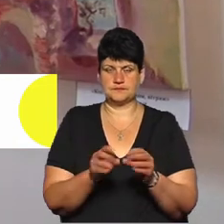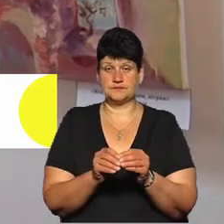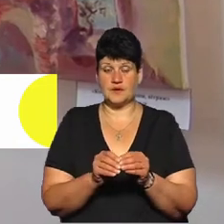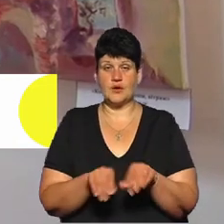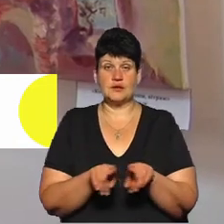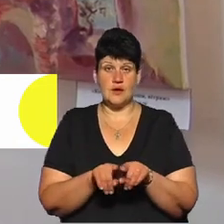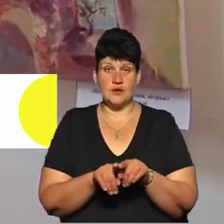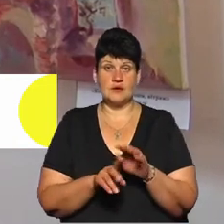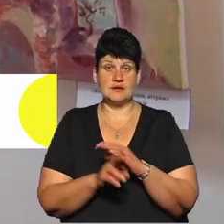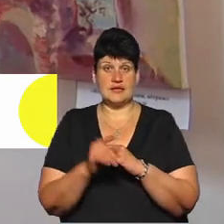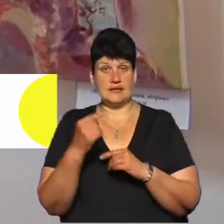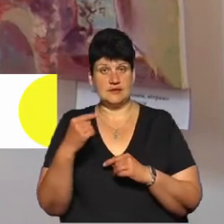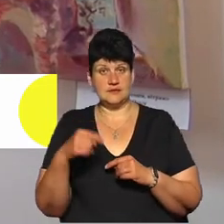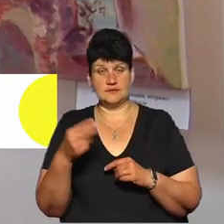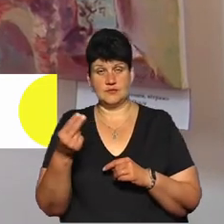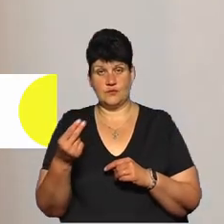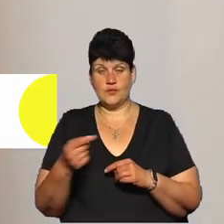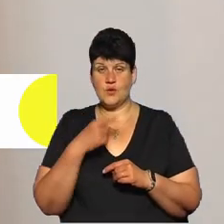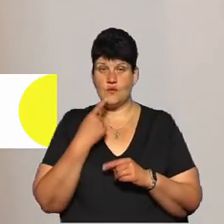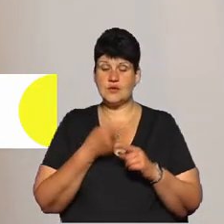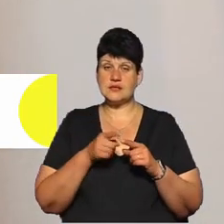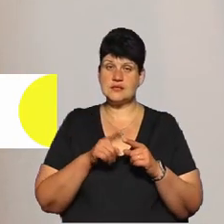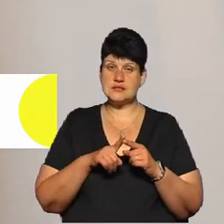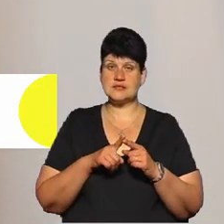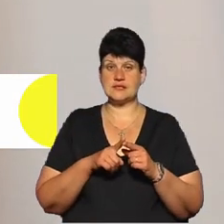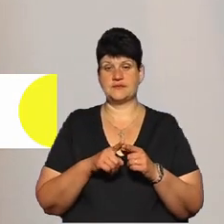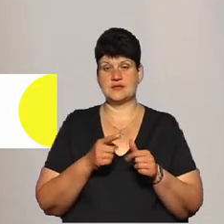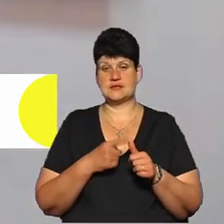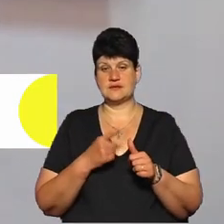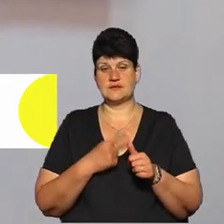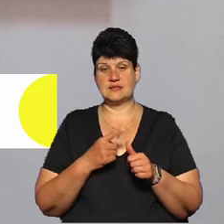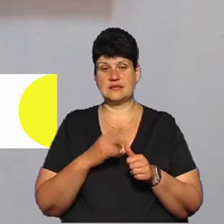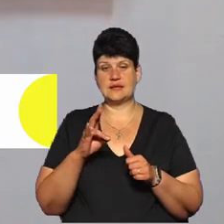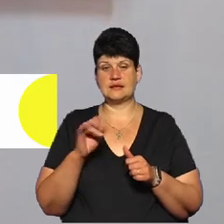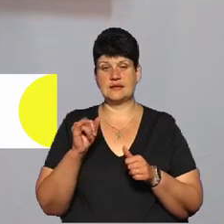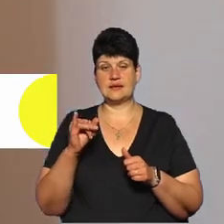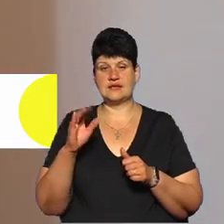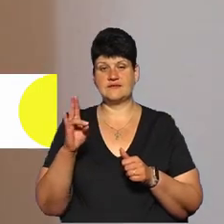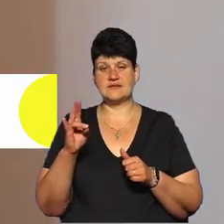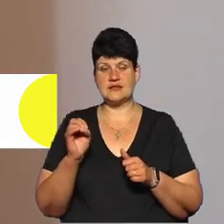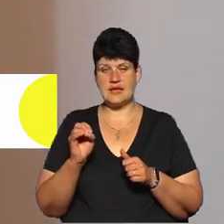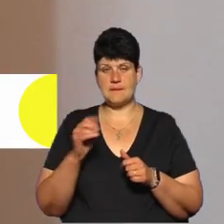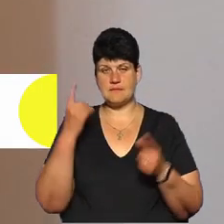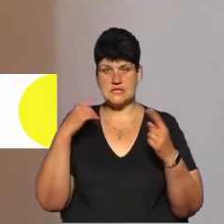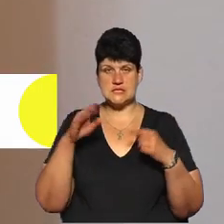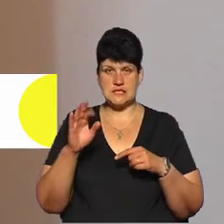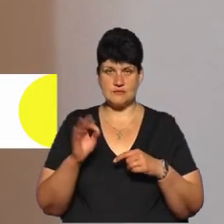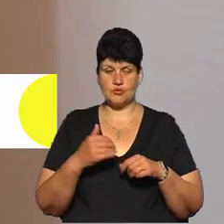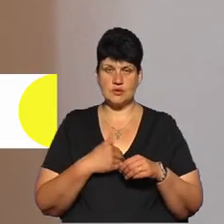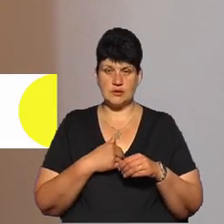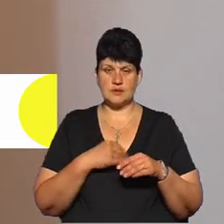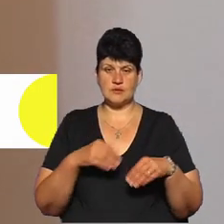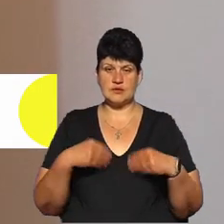Елеонора Бріль. Художниця каже, такий спосіб зображення називається наївне мистецтво. Я хотіла передати світлість